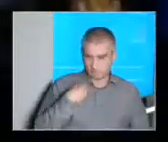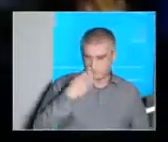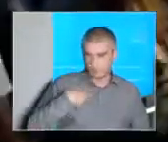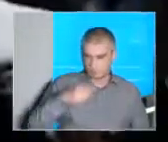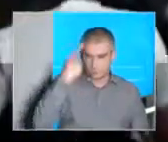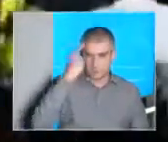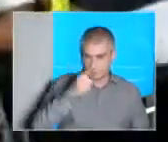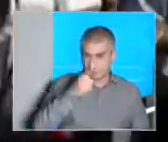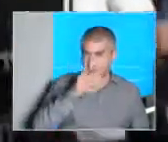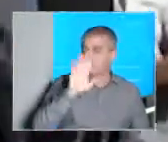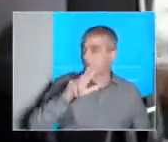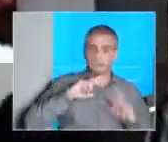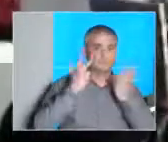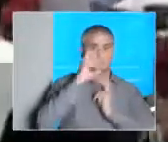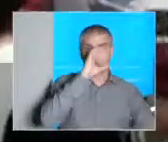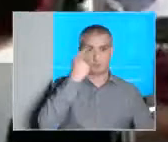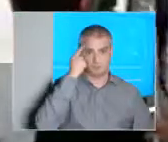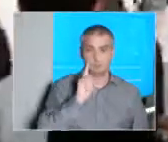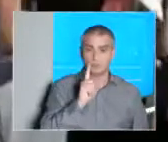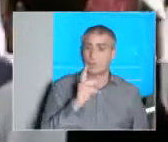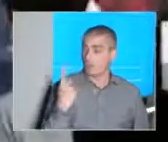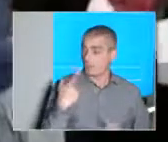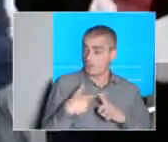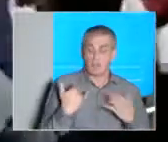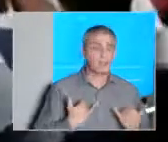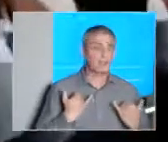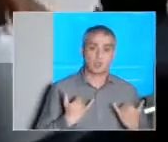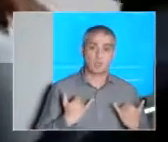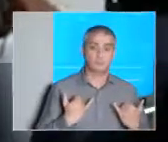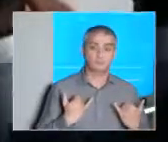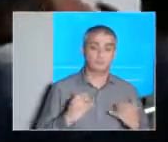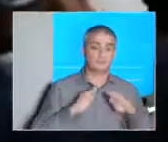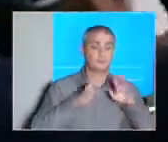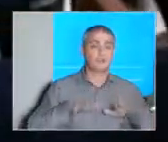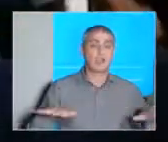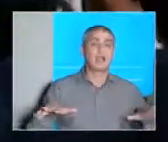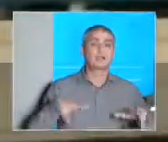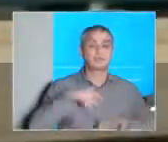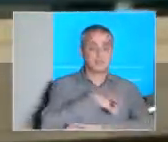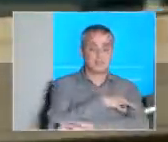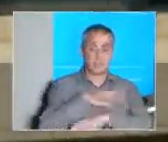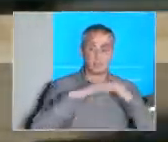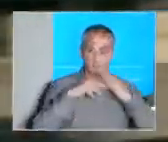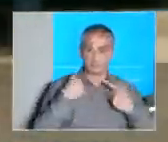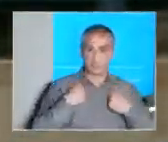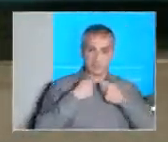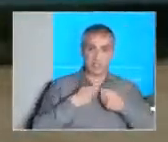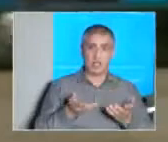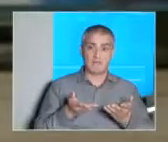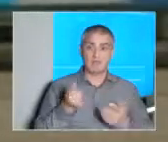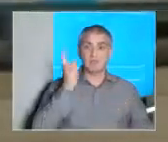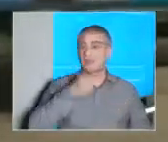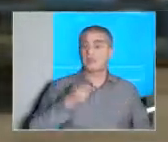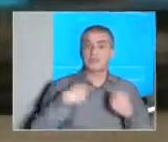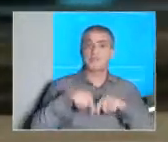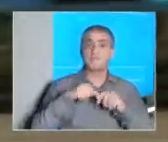שתדע, ושידעו גם את ציבור הצופים. נכון להיום, המועצה הארצית לתכנון ובנייה, שאני אחד מחבריה, הנחתה